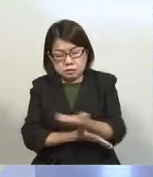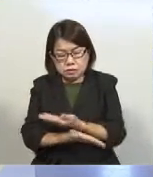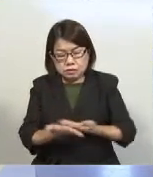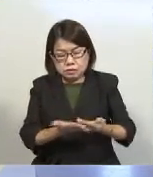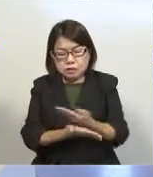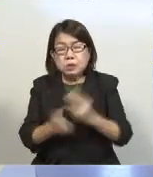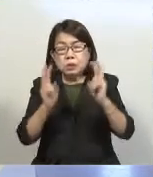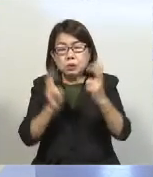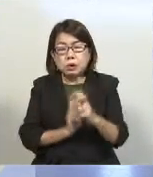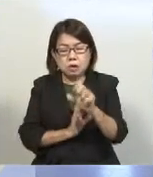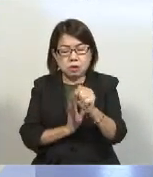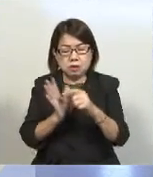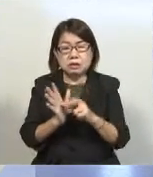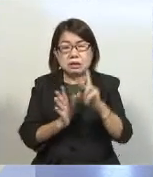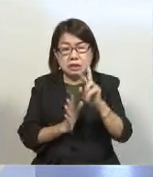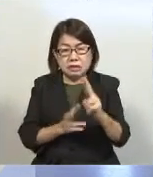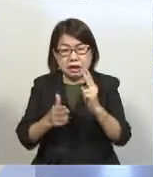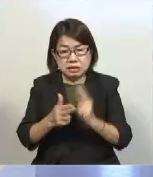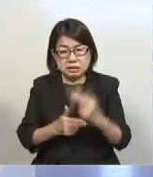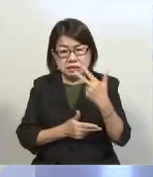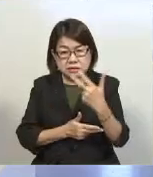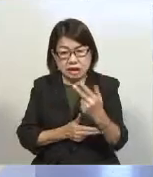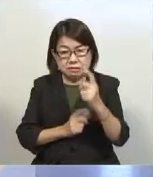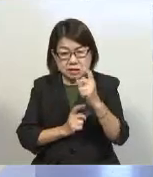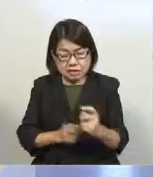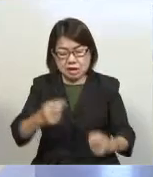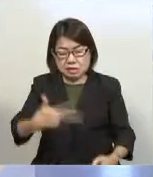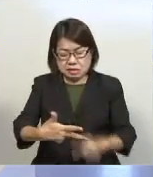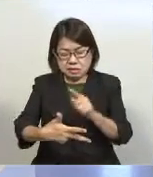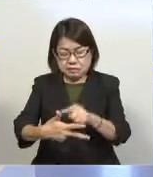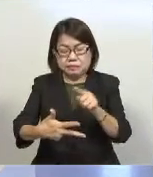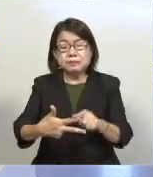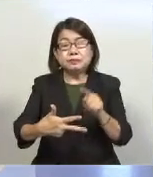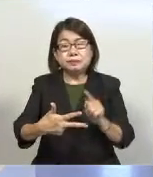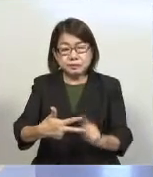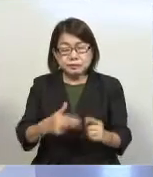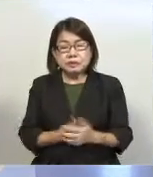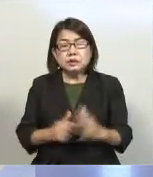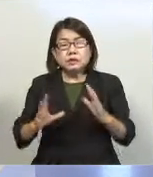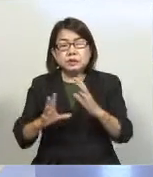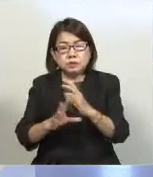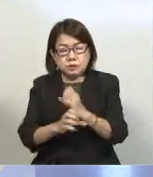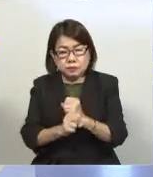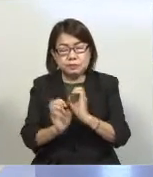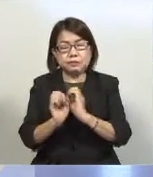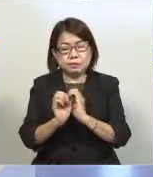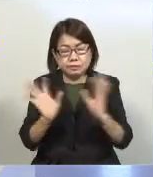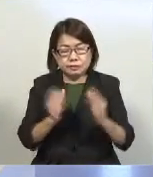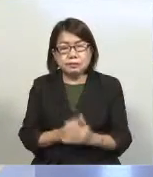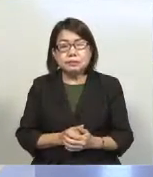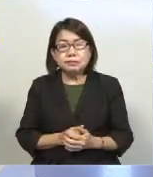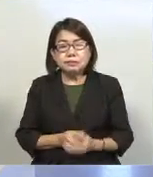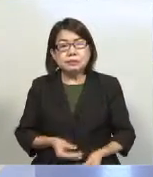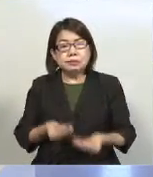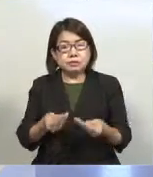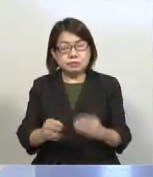คมี3ชนิดนั่นก็คือพาราควอดคลอไพลีฟอสแล้วก็ไกลโฟเสตนะคะผลสรุปแน่นอนออกมาชัดเจนก็คือเรื่อง